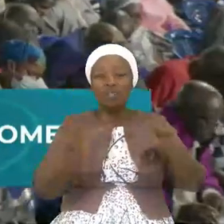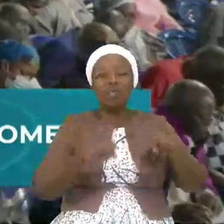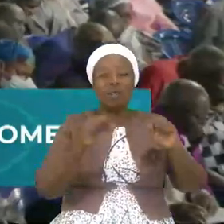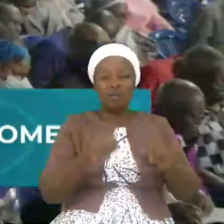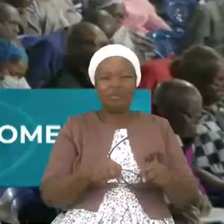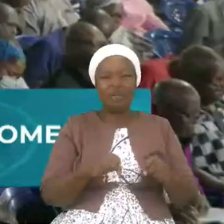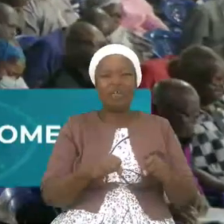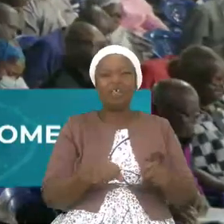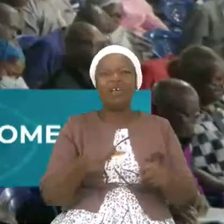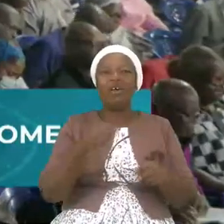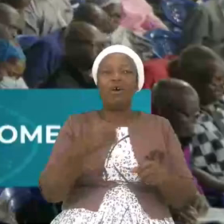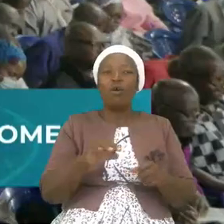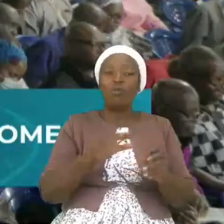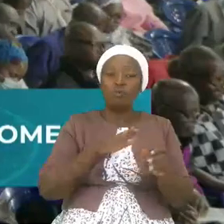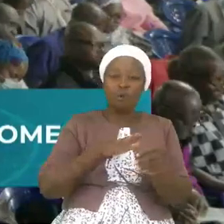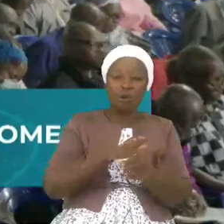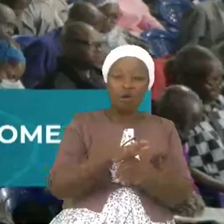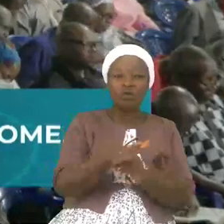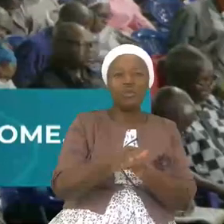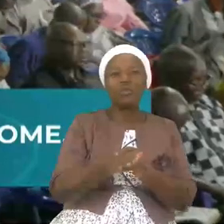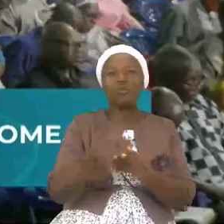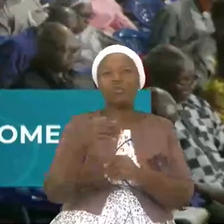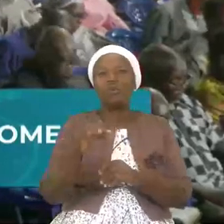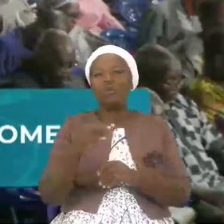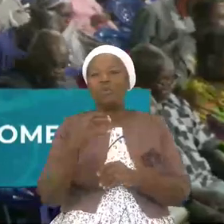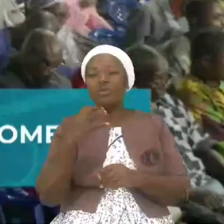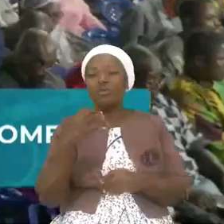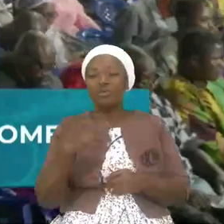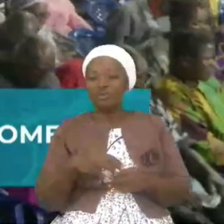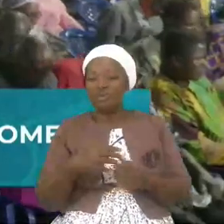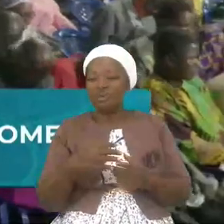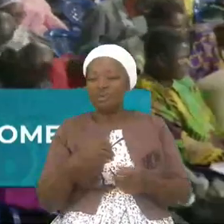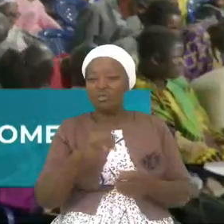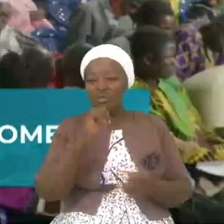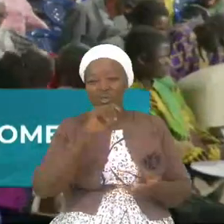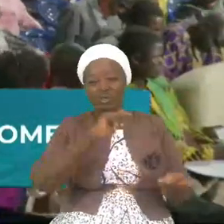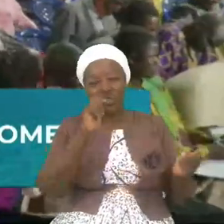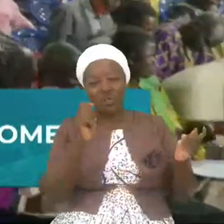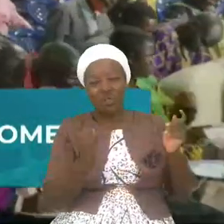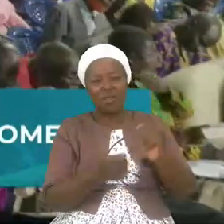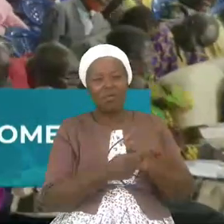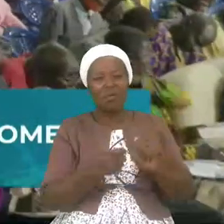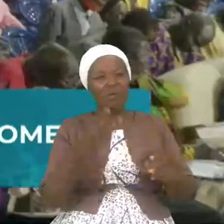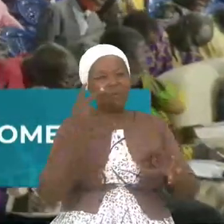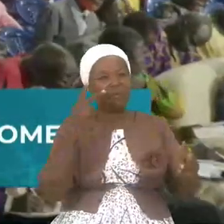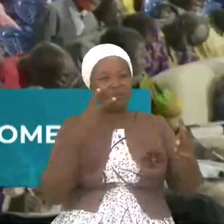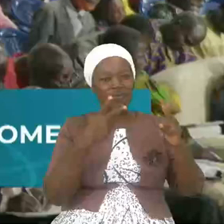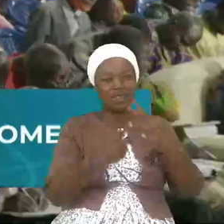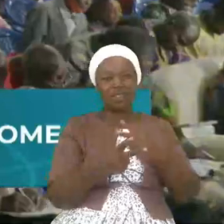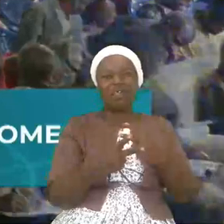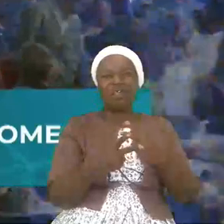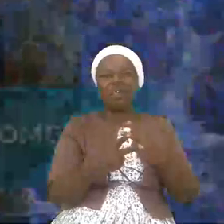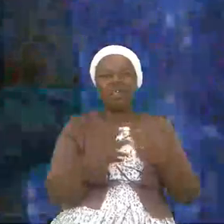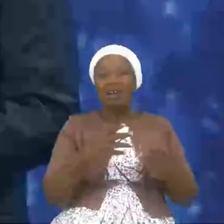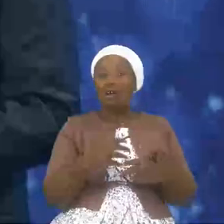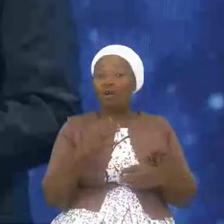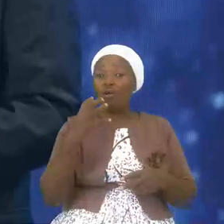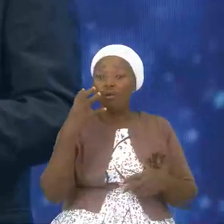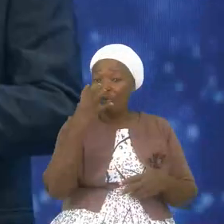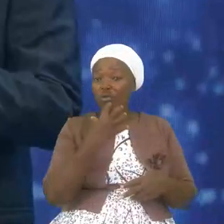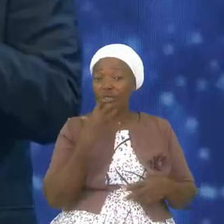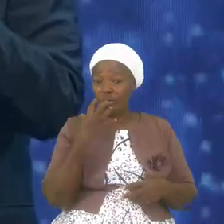prophéties impressionnantes et immuables. Voyons Daniel chapitre